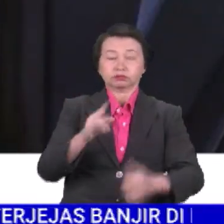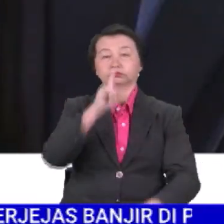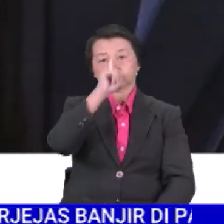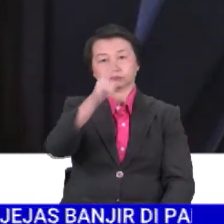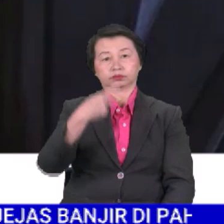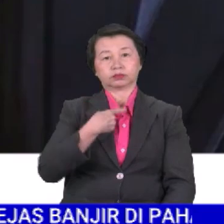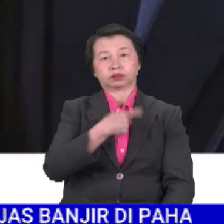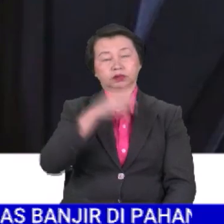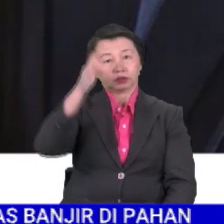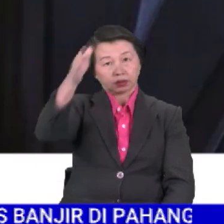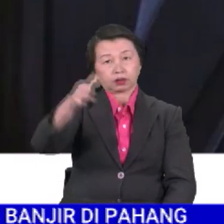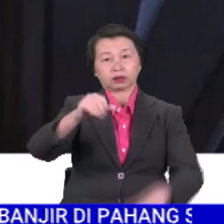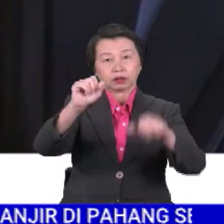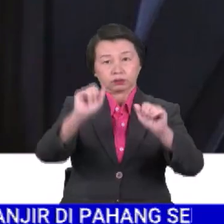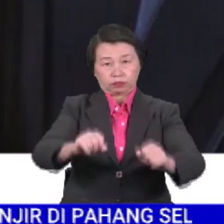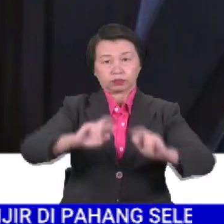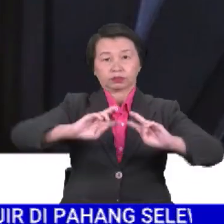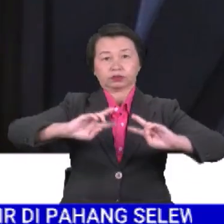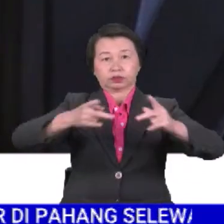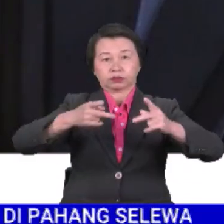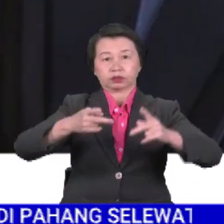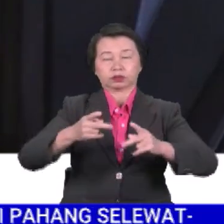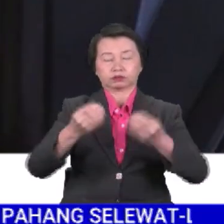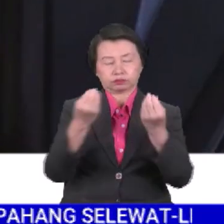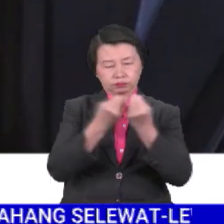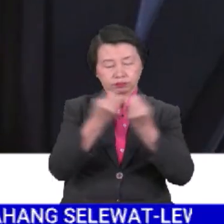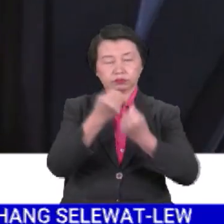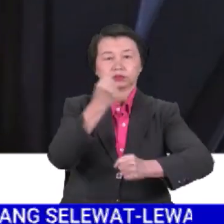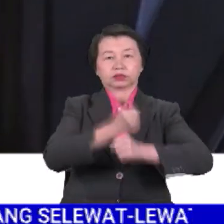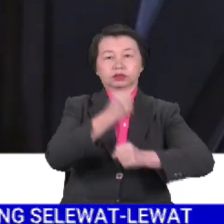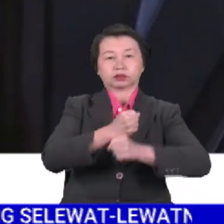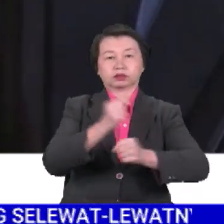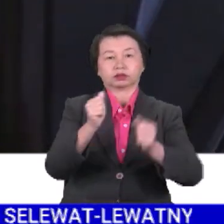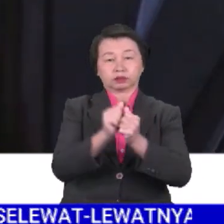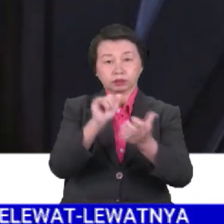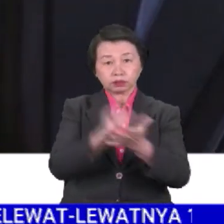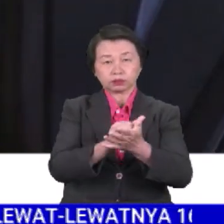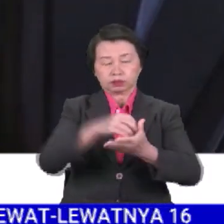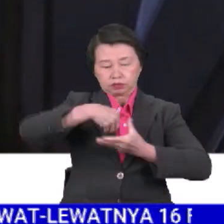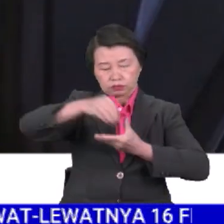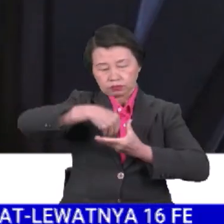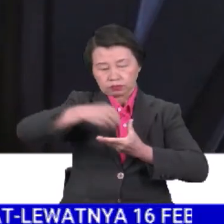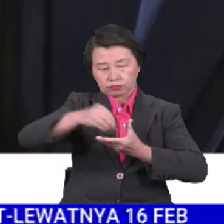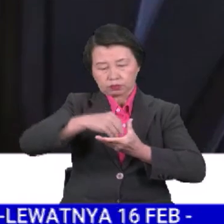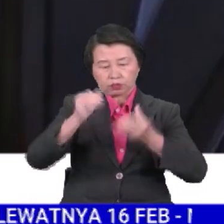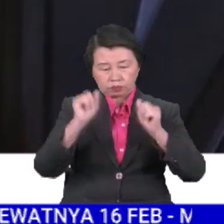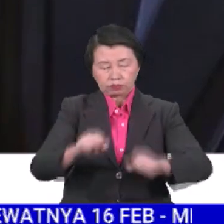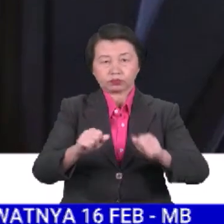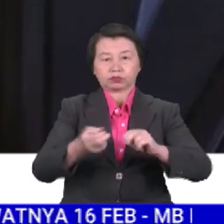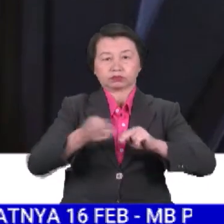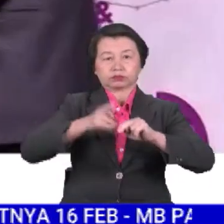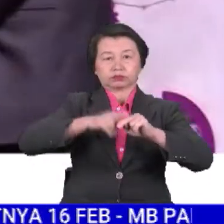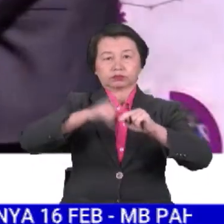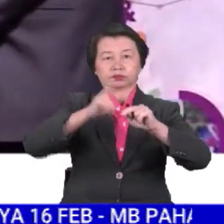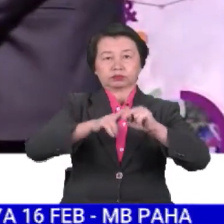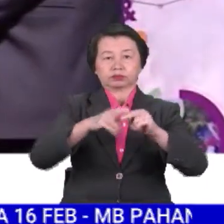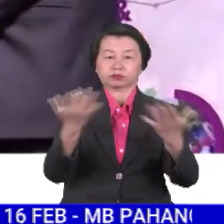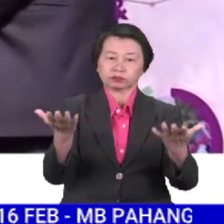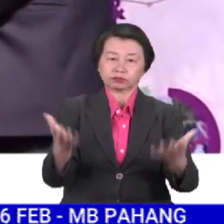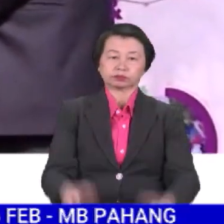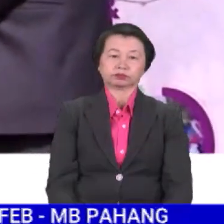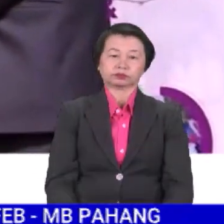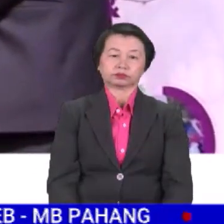pasti kita akan dapat meningkatkan kadar kerja. Dan dengan itu pengeluaran pun akan dapat ditingkatkan. Itu harap.